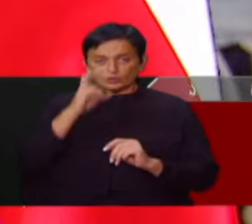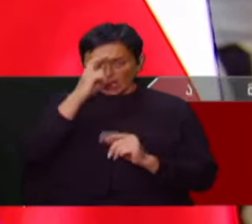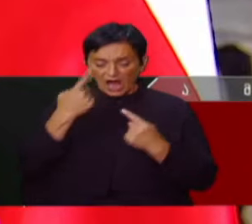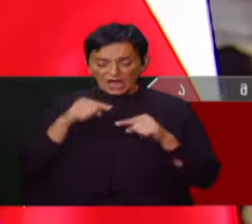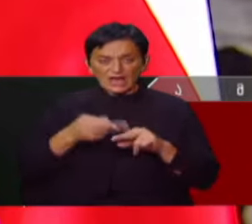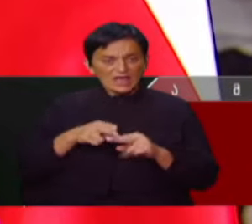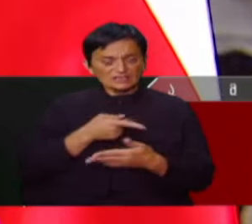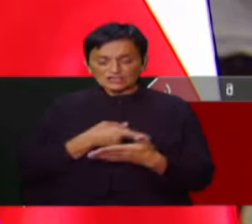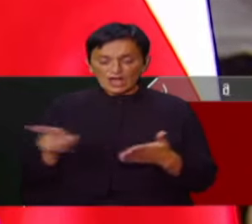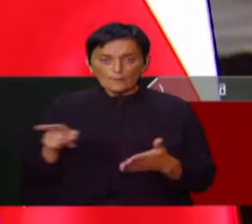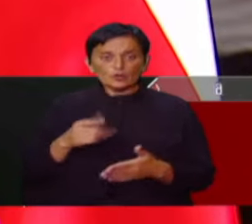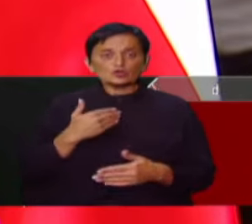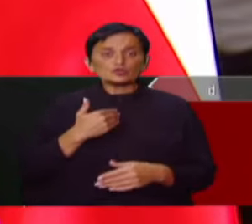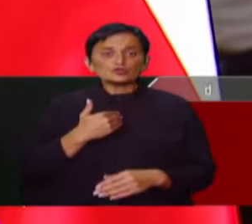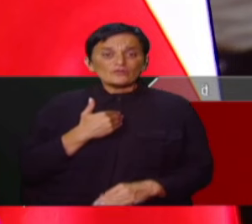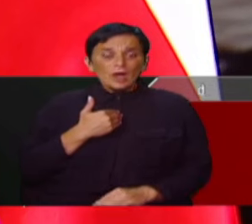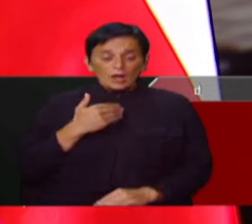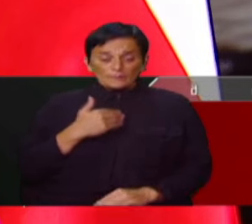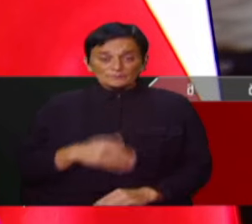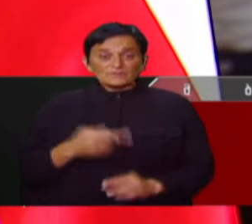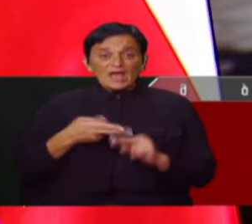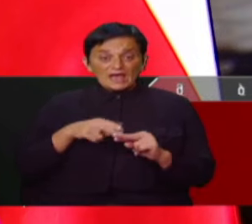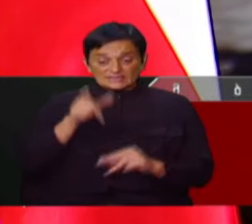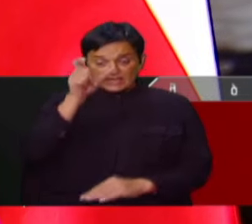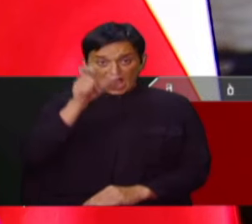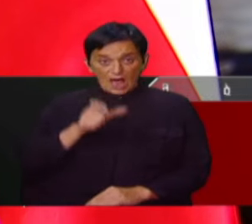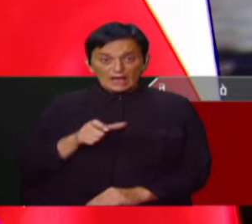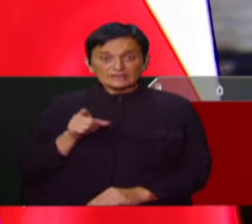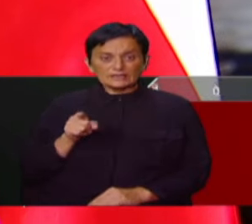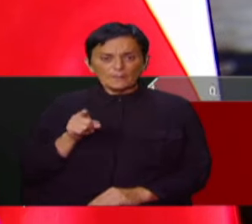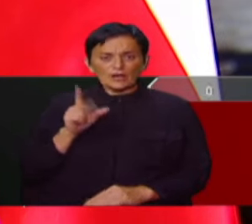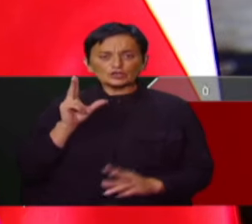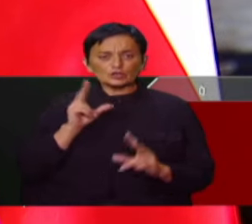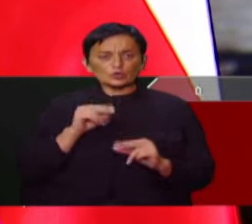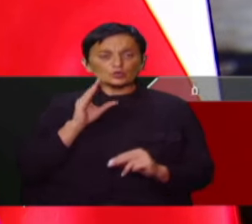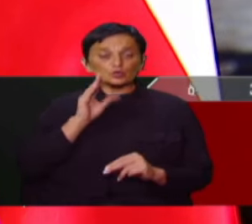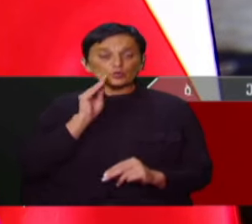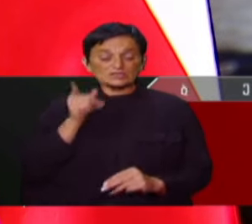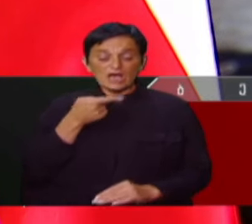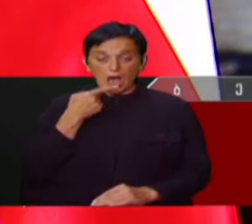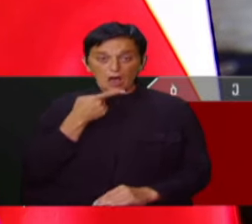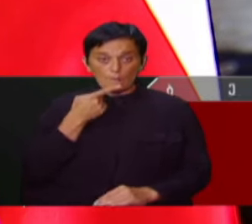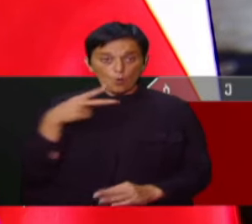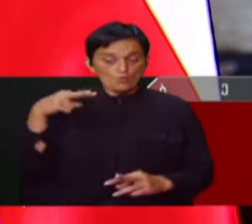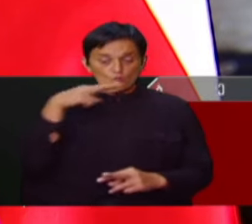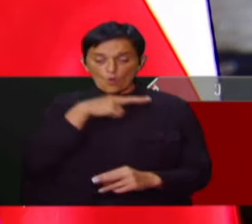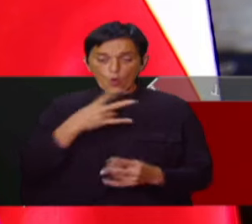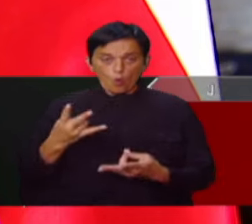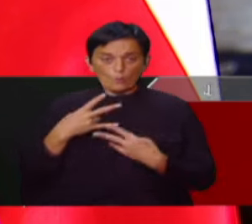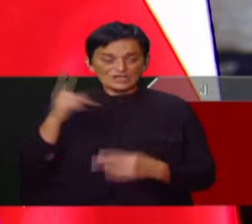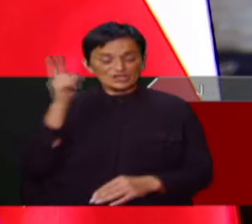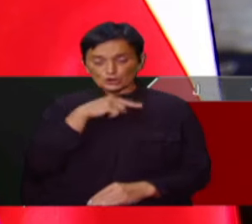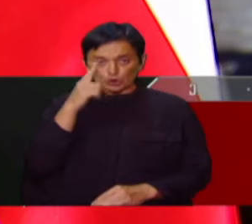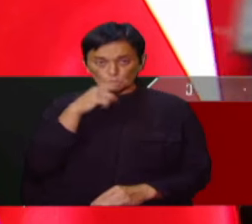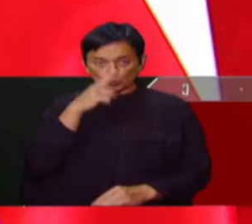გამორიცხულია. ჩვეულებარ ჯულზე უმტკიცესიაო. Ეს ადამიანი იტყუებოდა მაშინათ, როდესაც ამბობდა, რომ მომწამლეს,